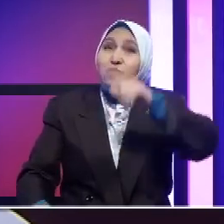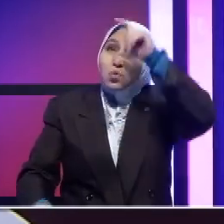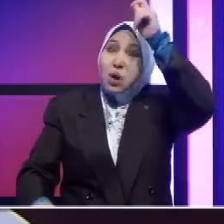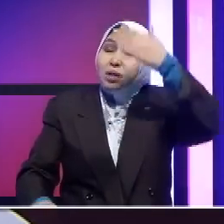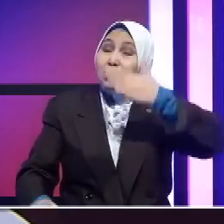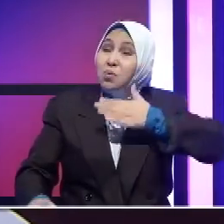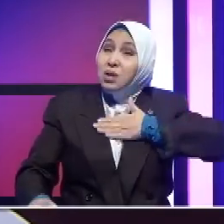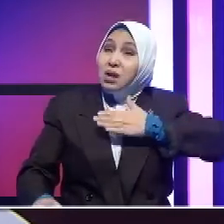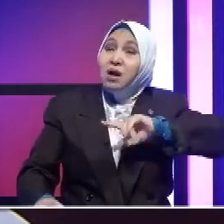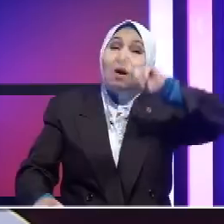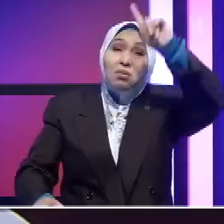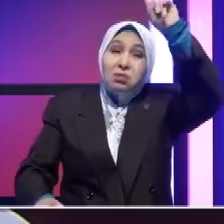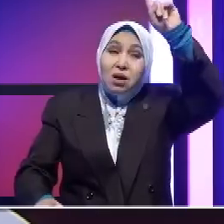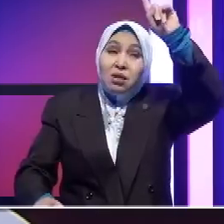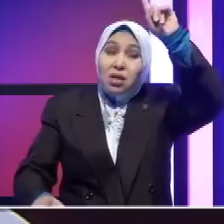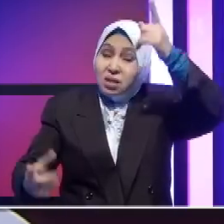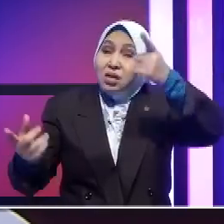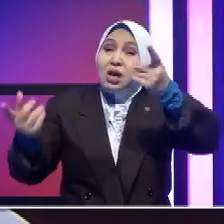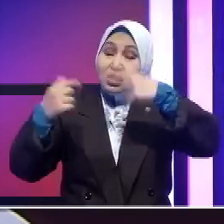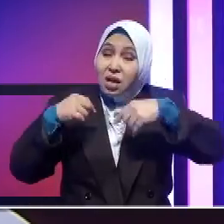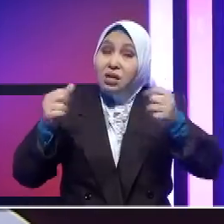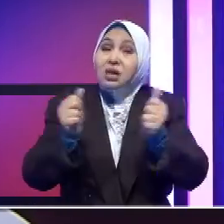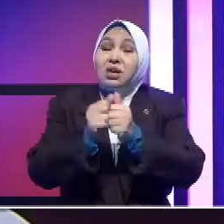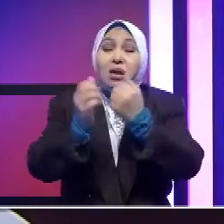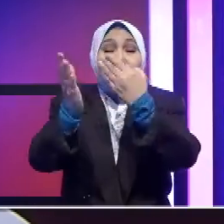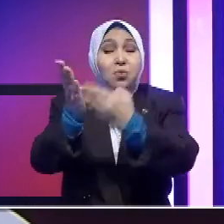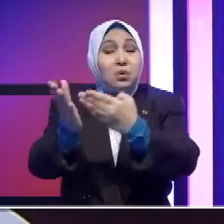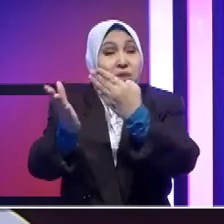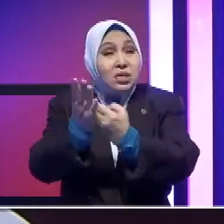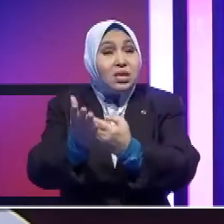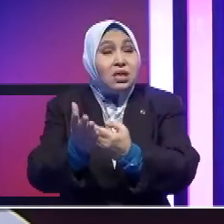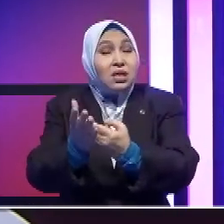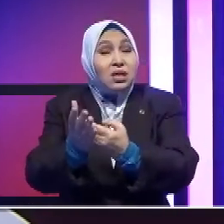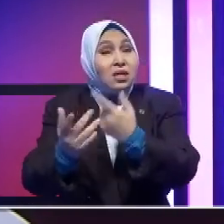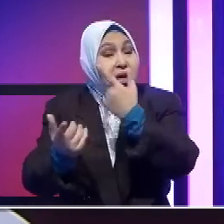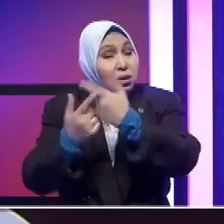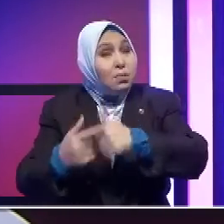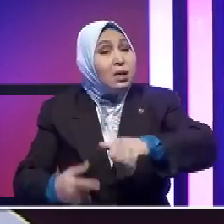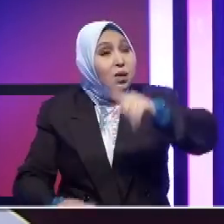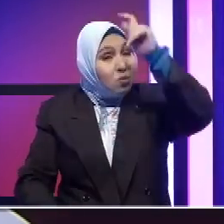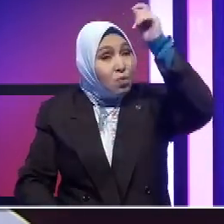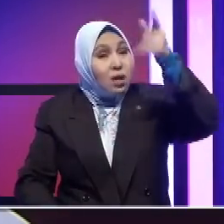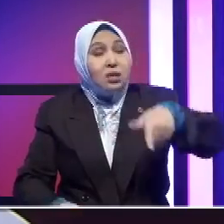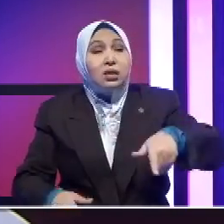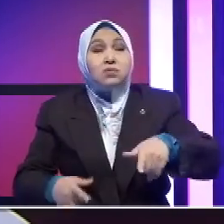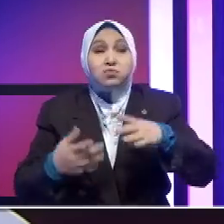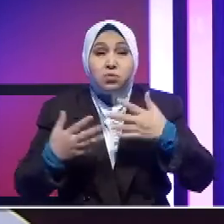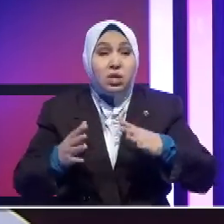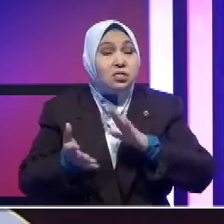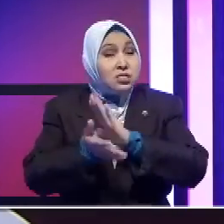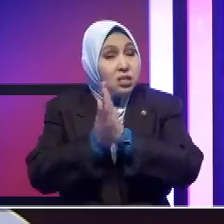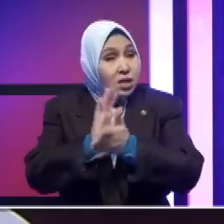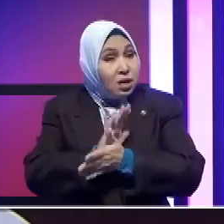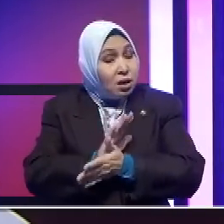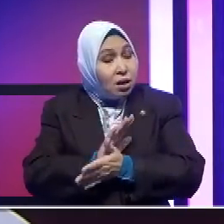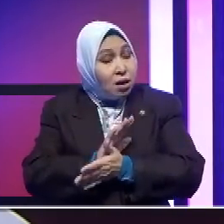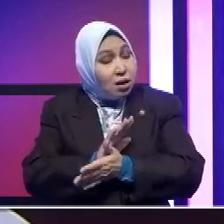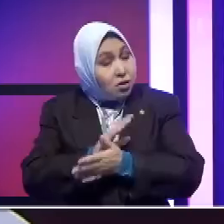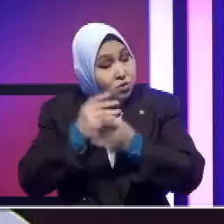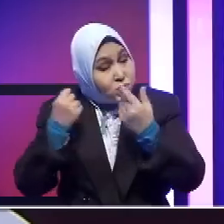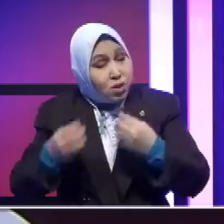ni, ya, dan juga dia datang dengan bukti mukjizat daripada Tuhanmu. Ha, dia dah mula cakap bil bayyinati min